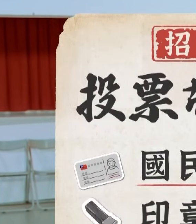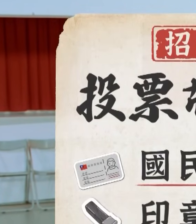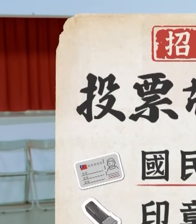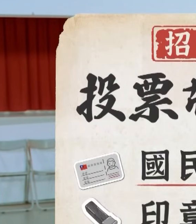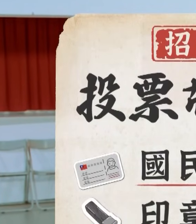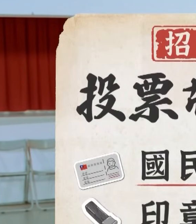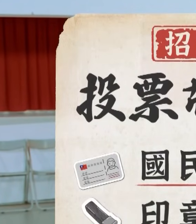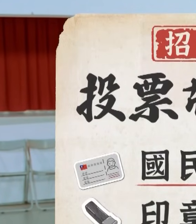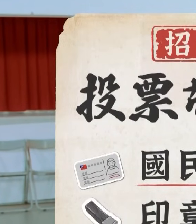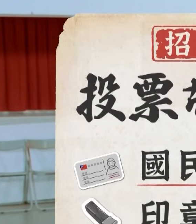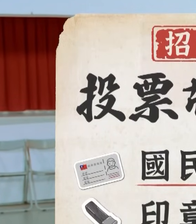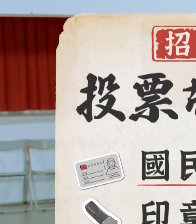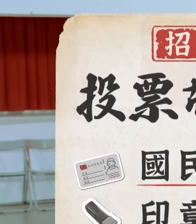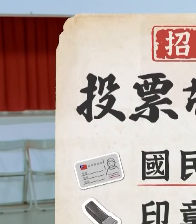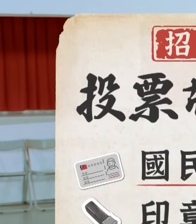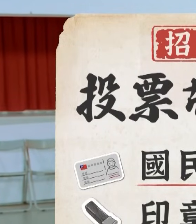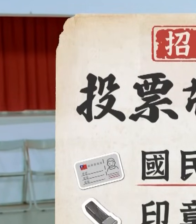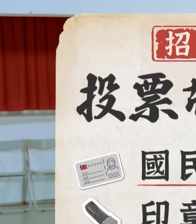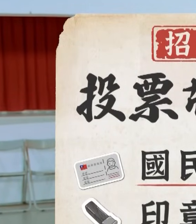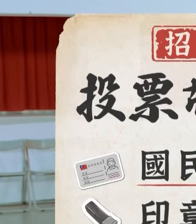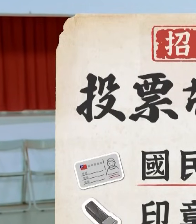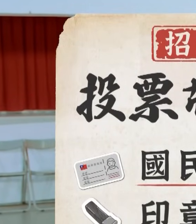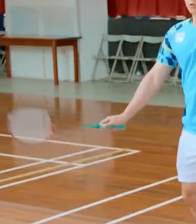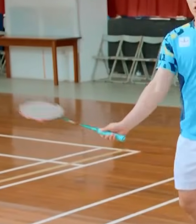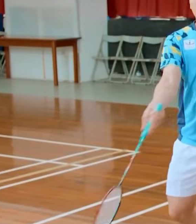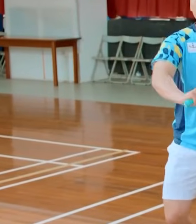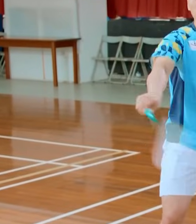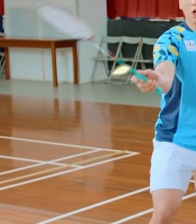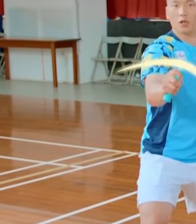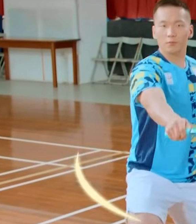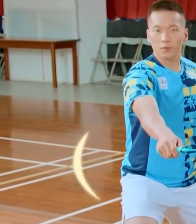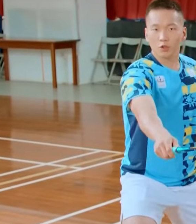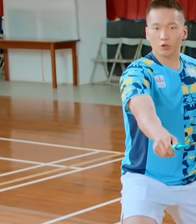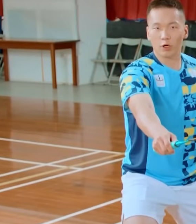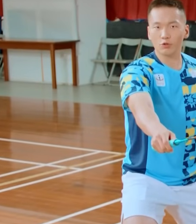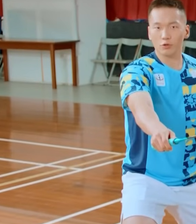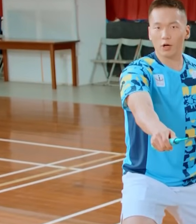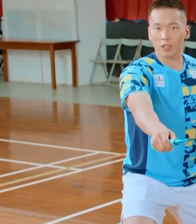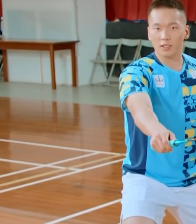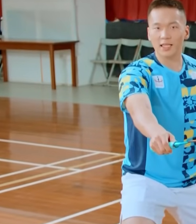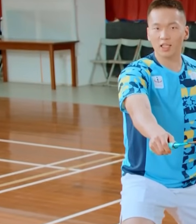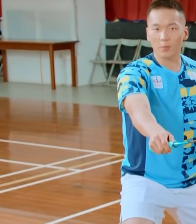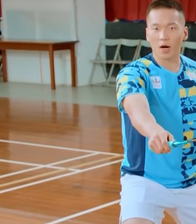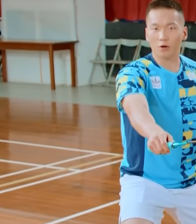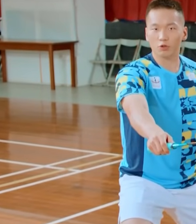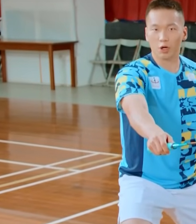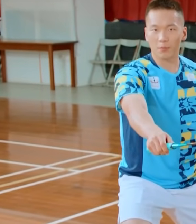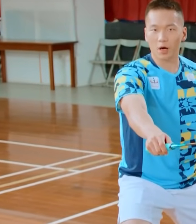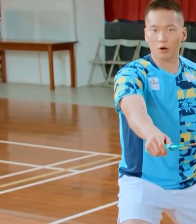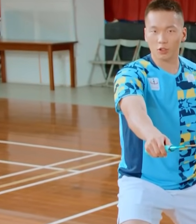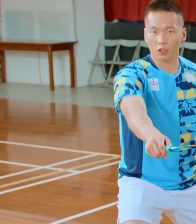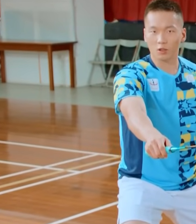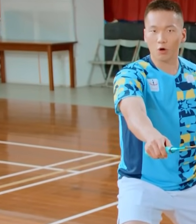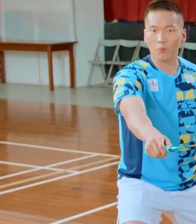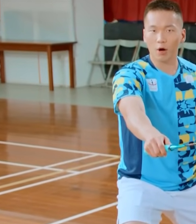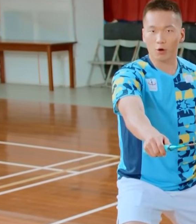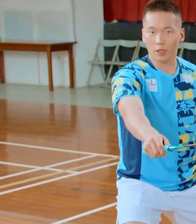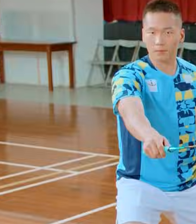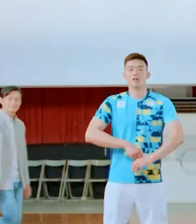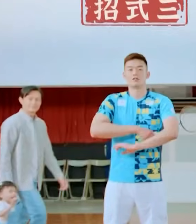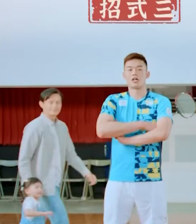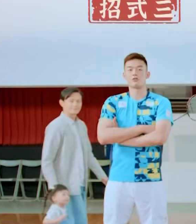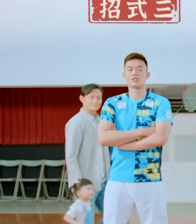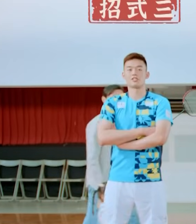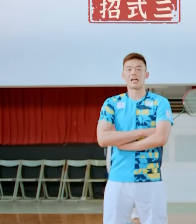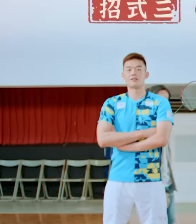宝，国民身份证、囡仔，也佮投票通知单。第二招选举爱领3张票，投票以后爱加投入